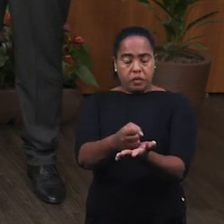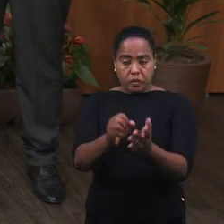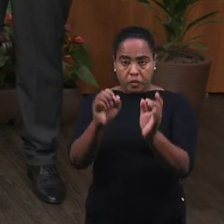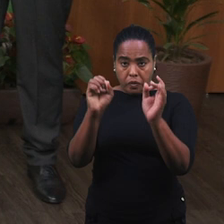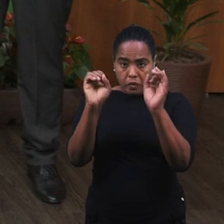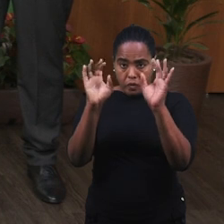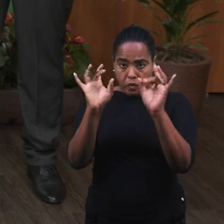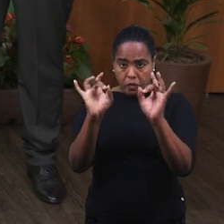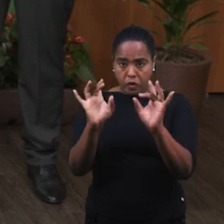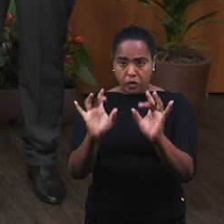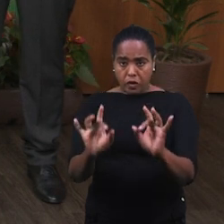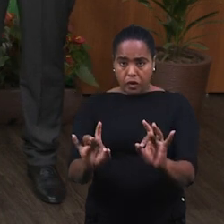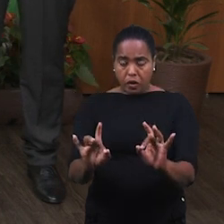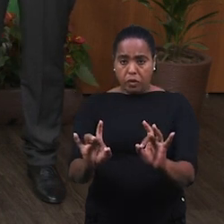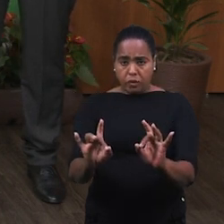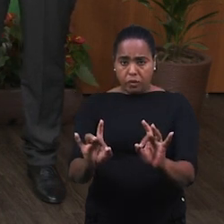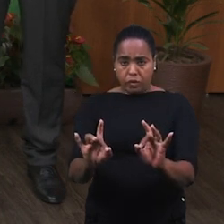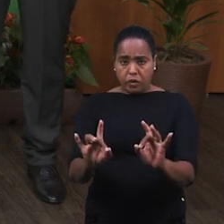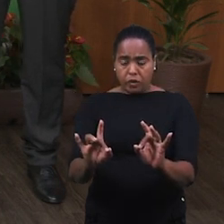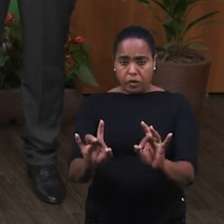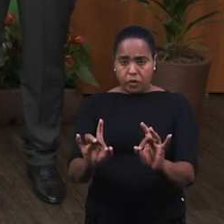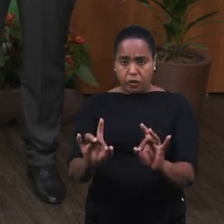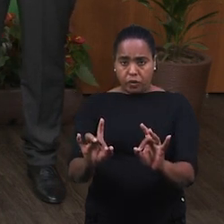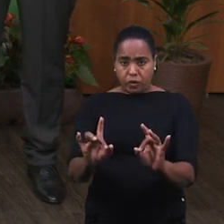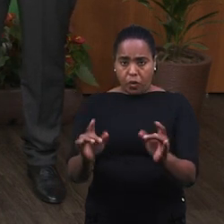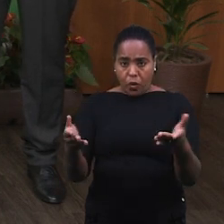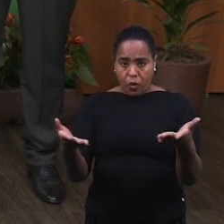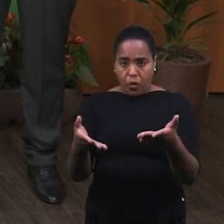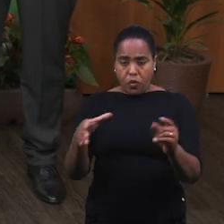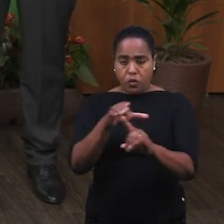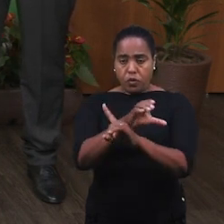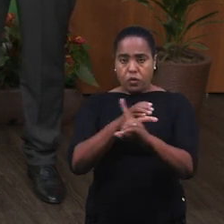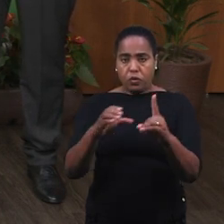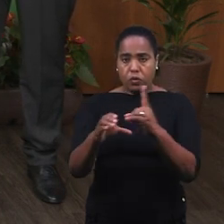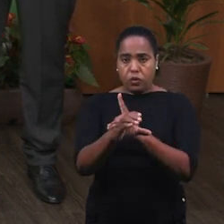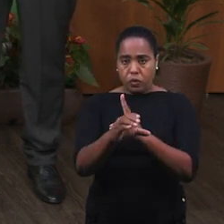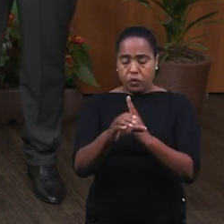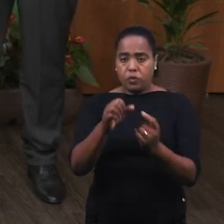spécialement aujourd'hui dans le culte à l'Ancien Testament.